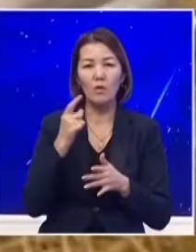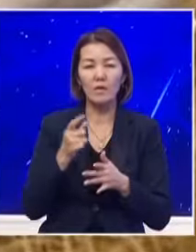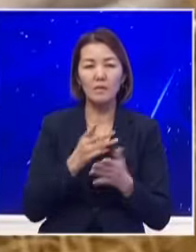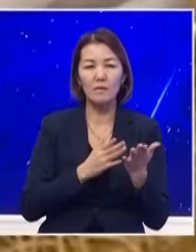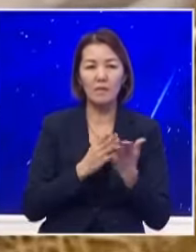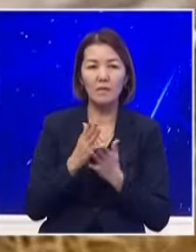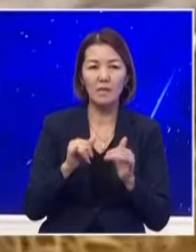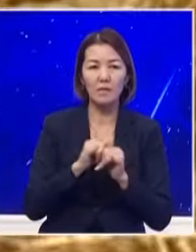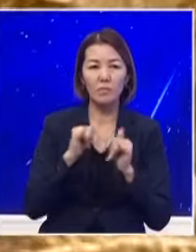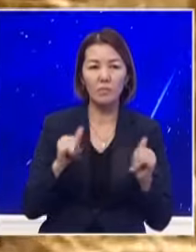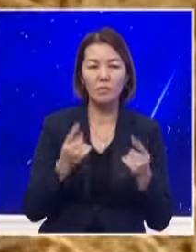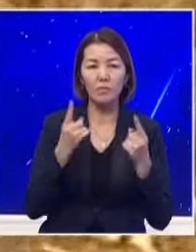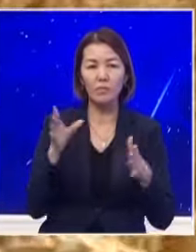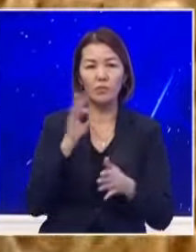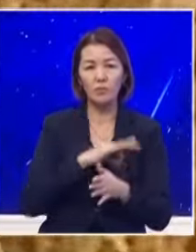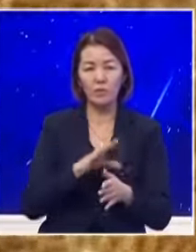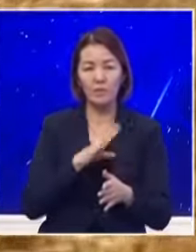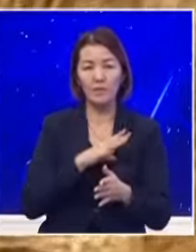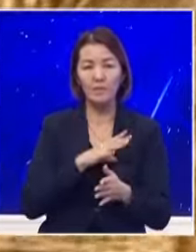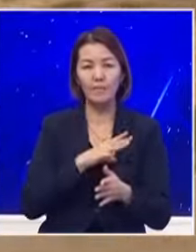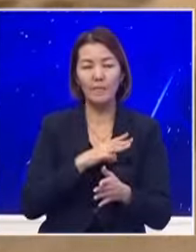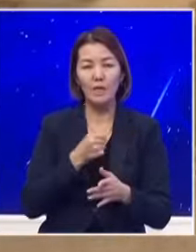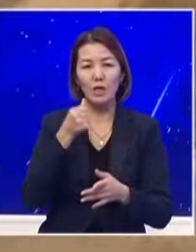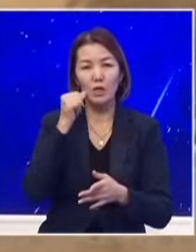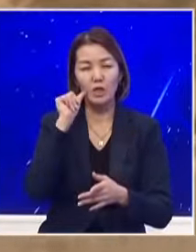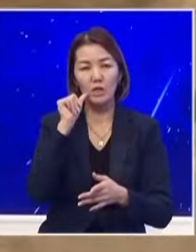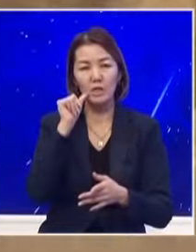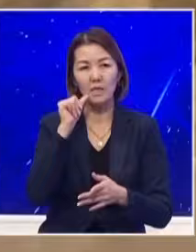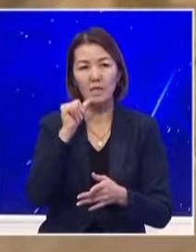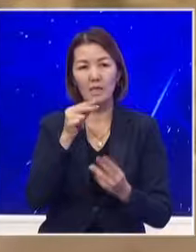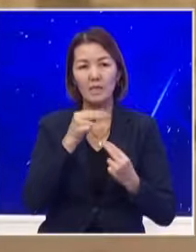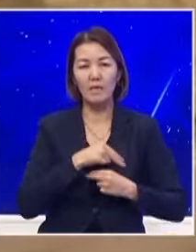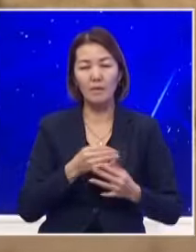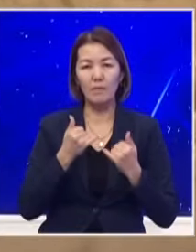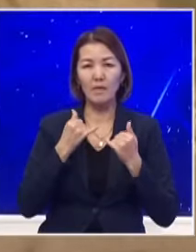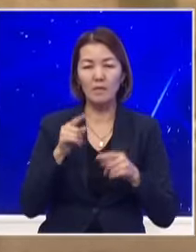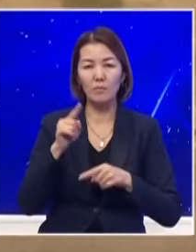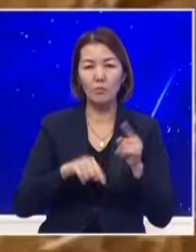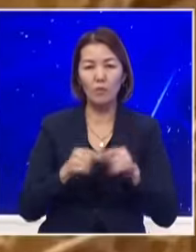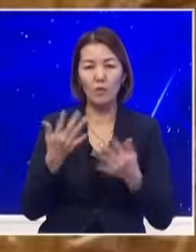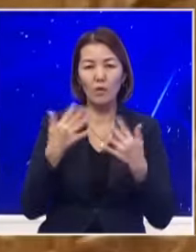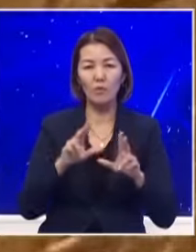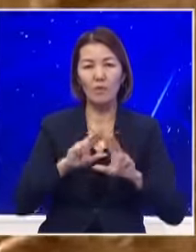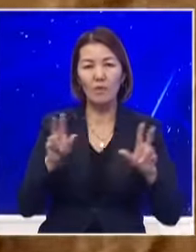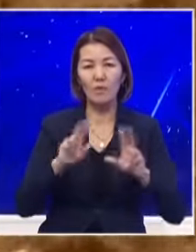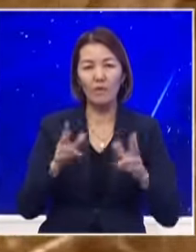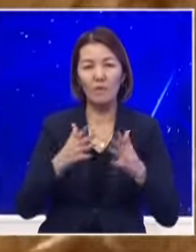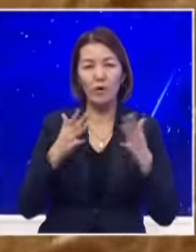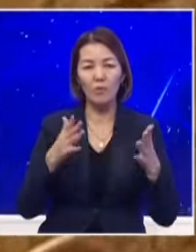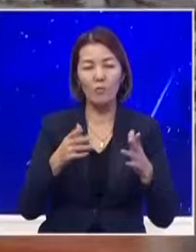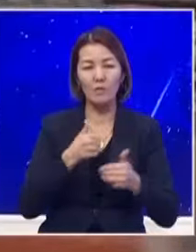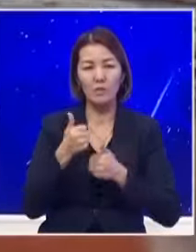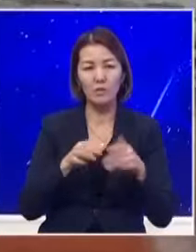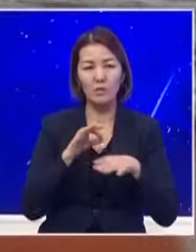саласының өркендеуіне елеулі үлес қосты. Күні кеше арда азаматтың еңбегі еселеніп, туған ауылында волейболдан аймақтық жарыс